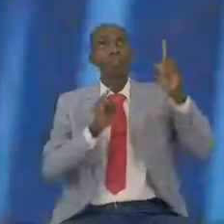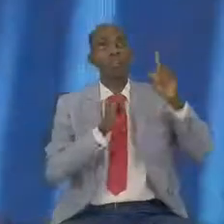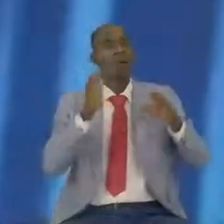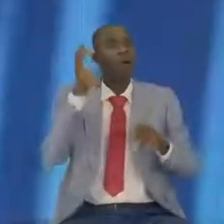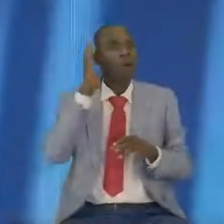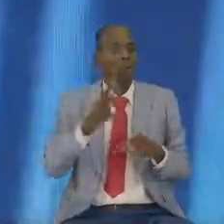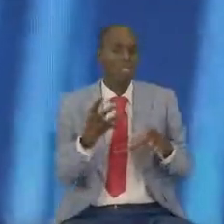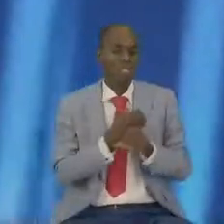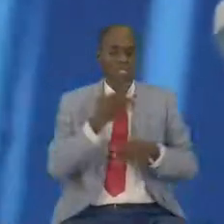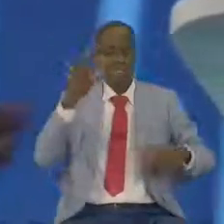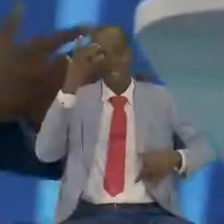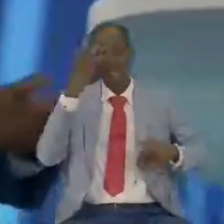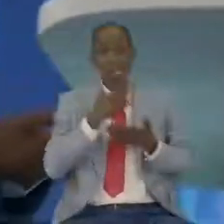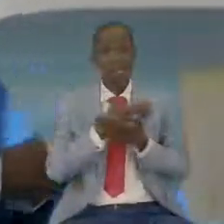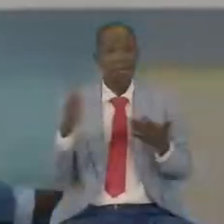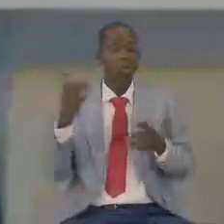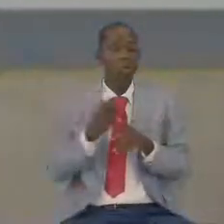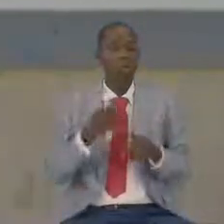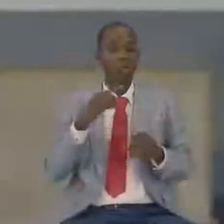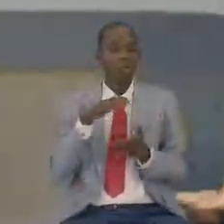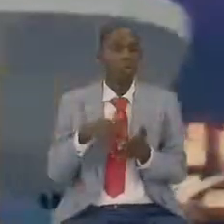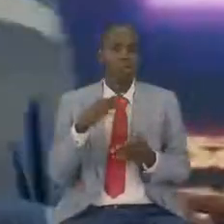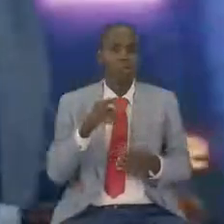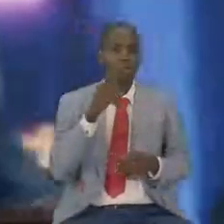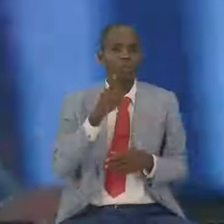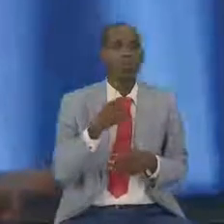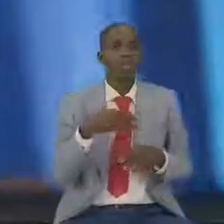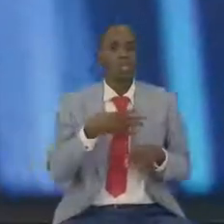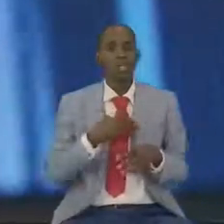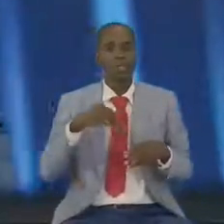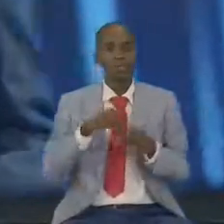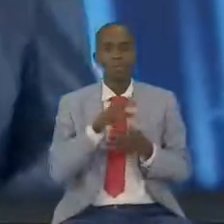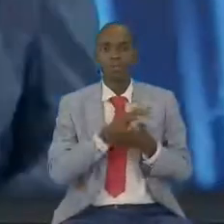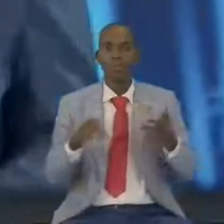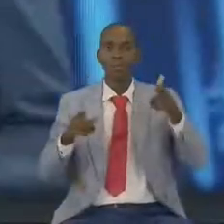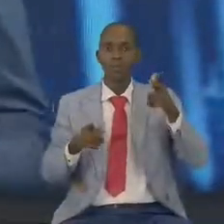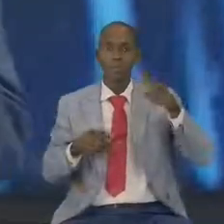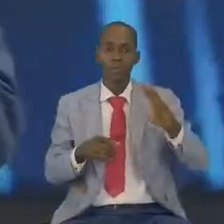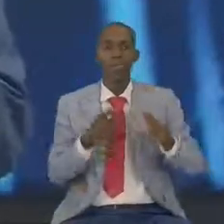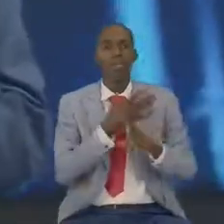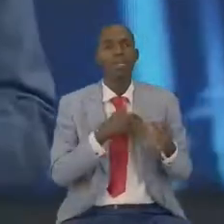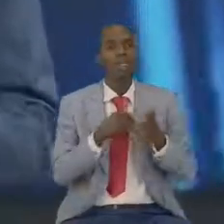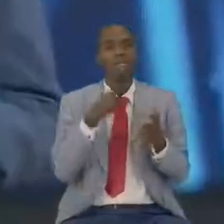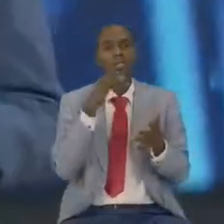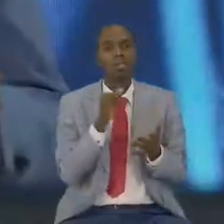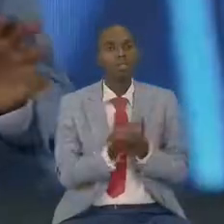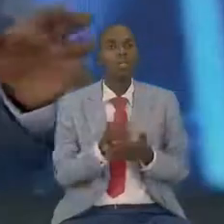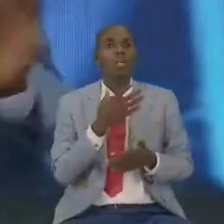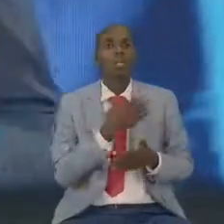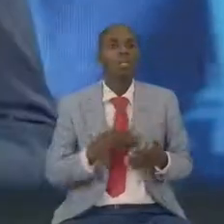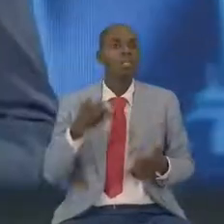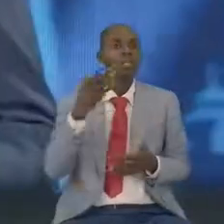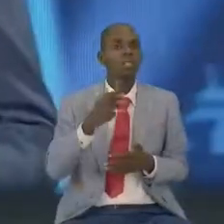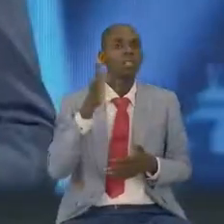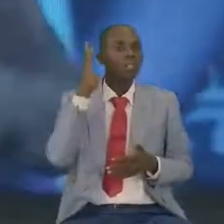J'éloignerai la maladie du milieu de toi. Verset 26, il dit, il n'y aura dans ton pays ni femme